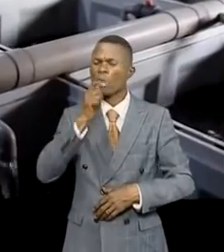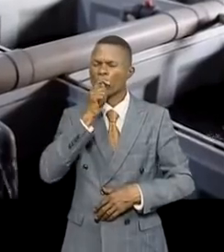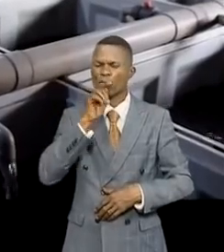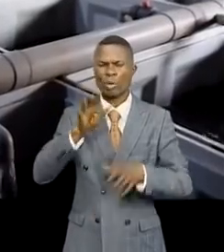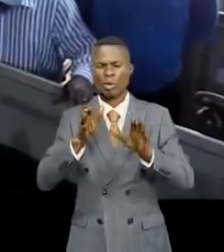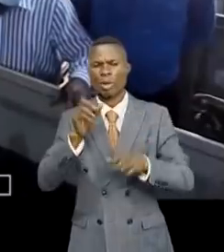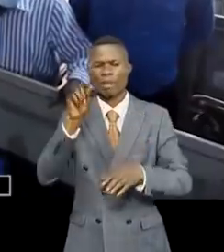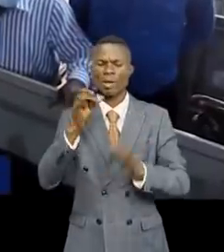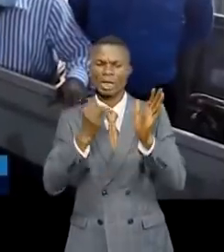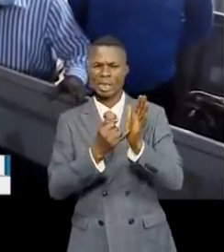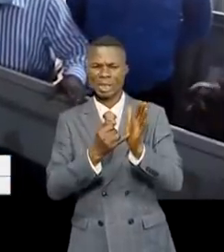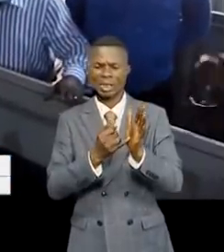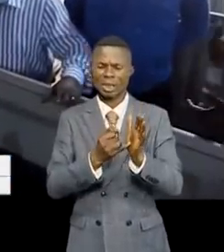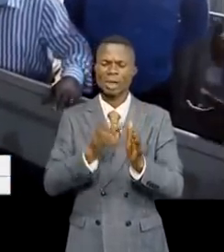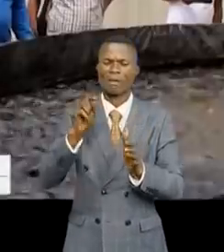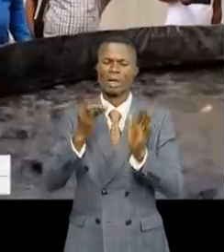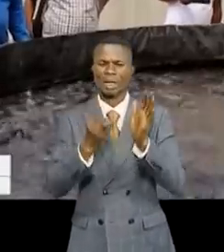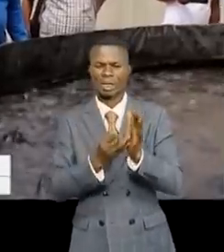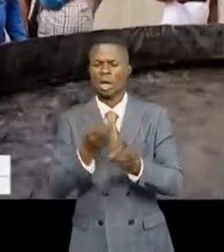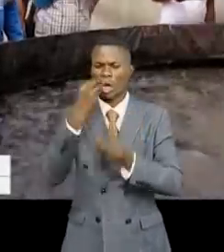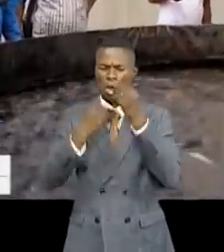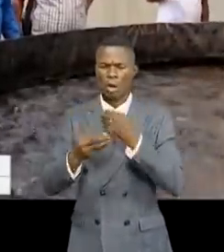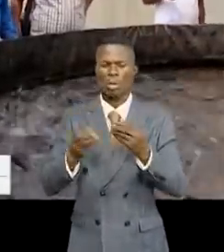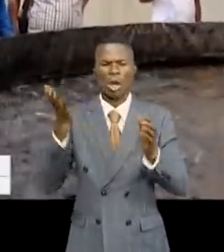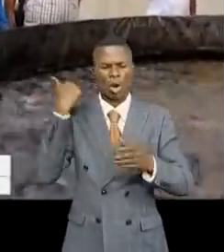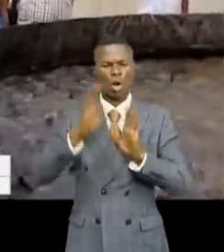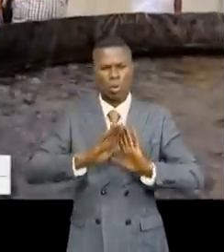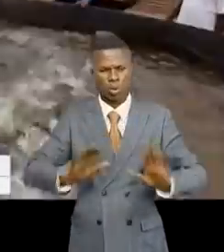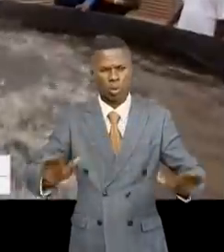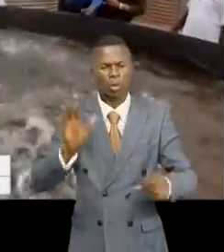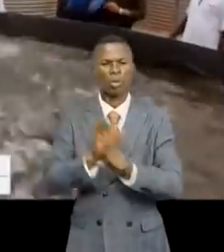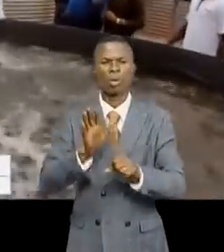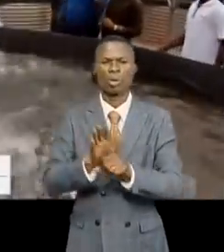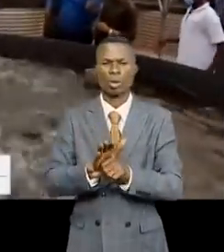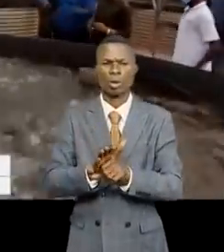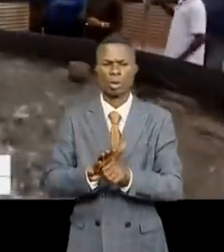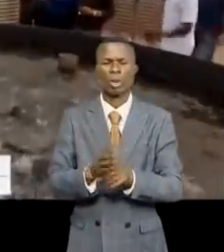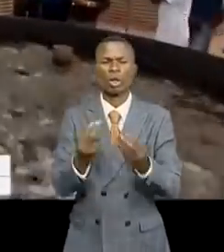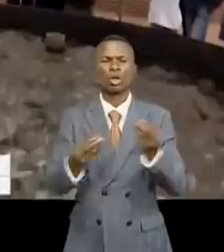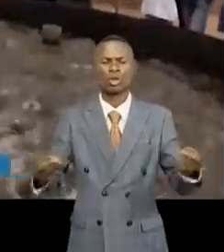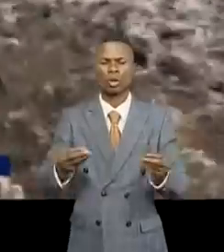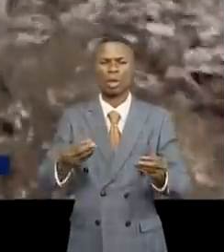de 26 à 27 degrés, une bonne alimentation et de l'eau en quantité suffisante, les résultats se passent de tout